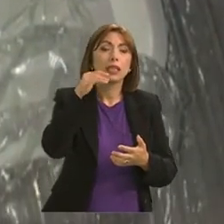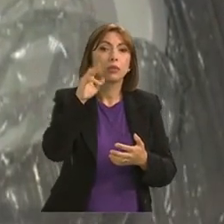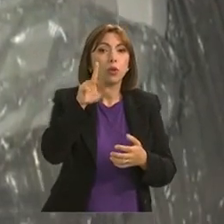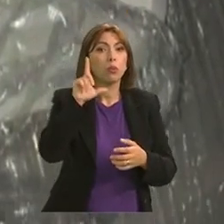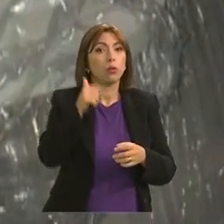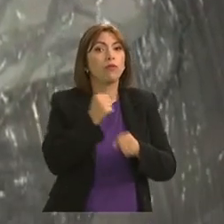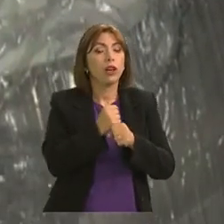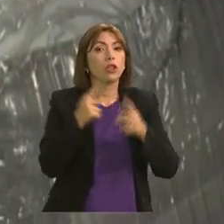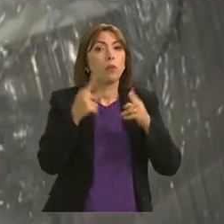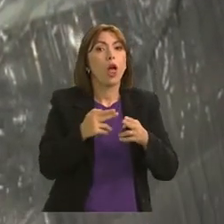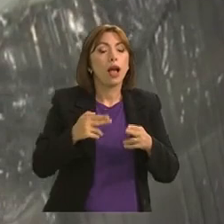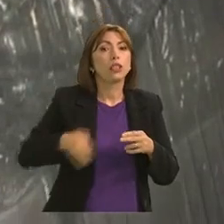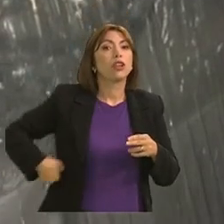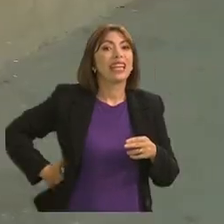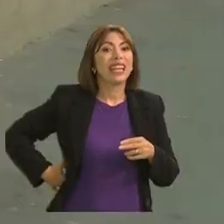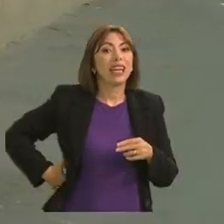blocaj renal. A fost